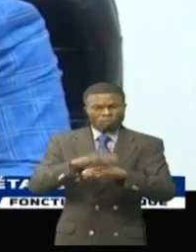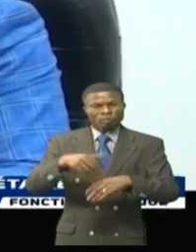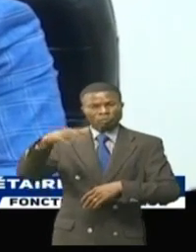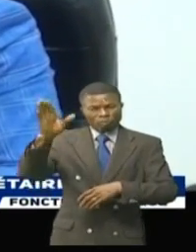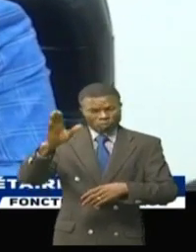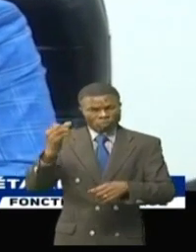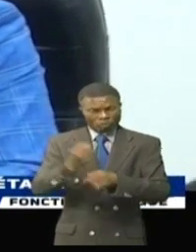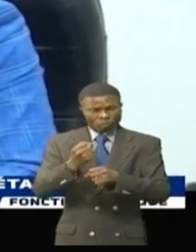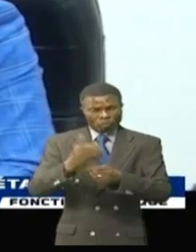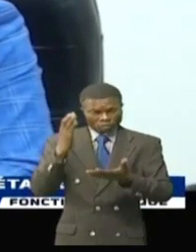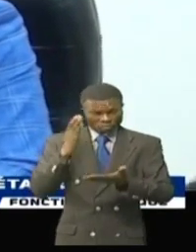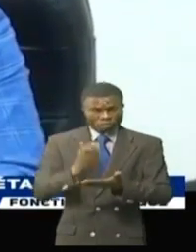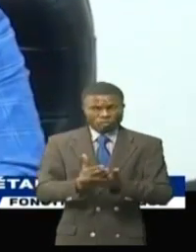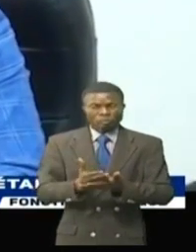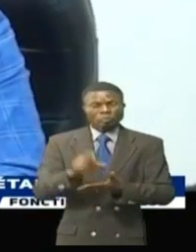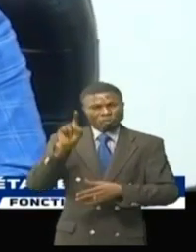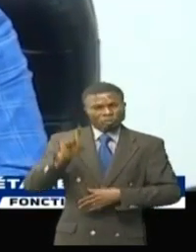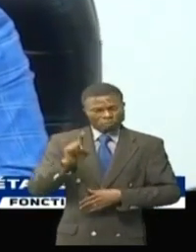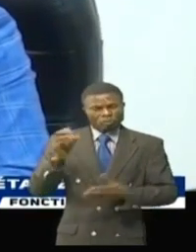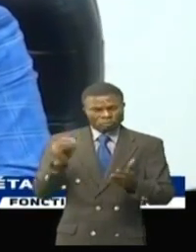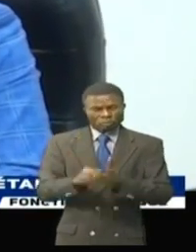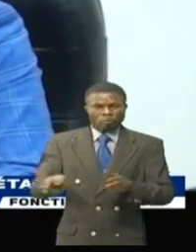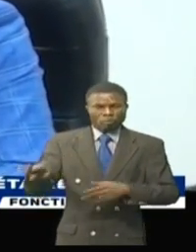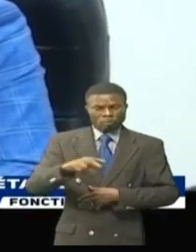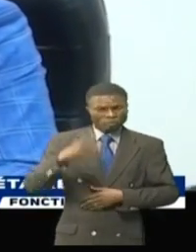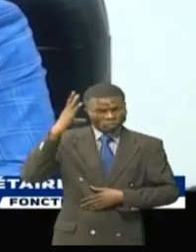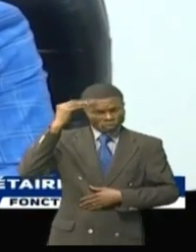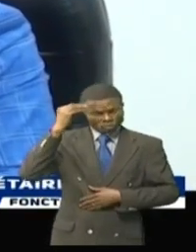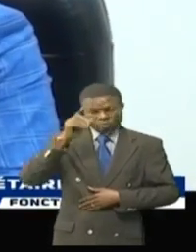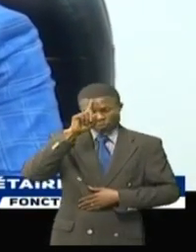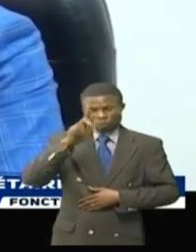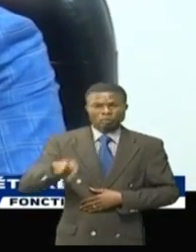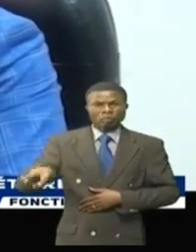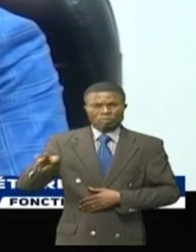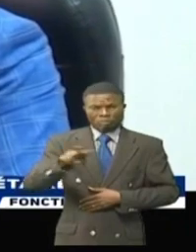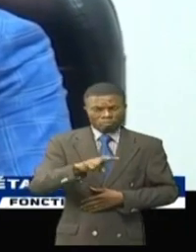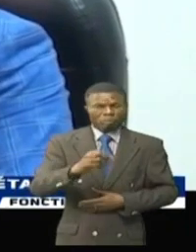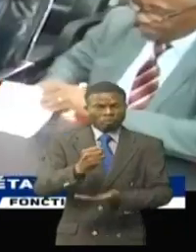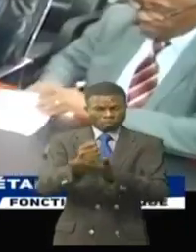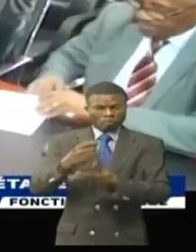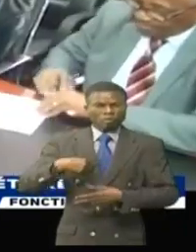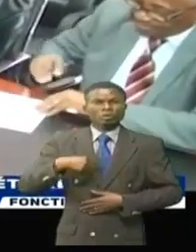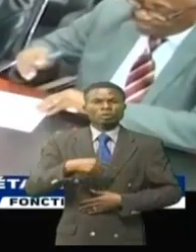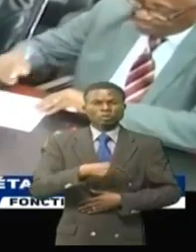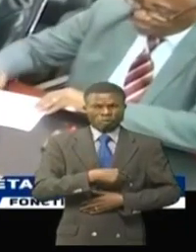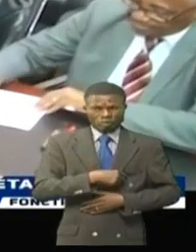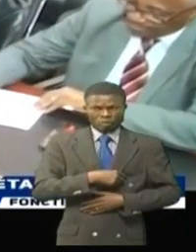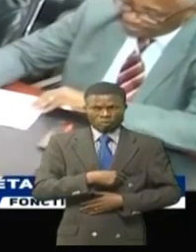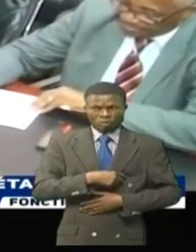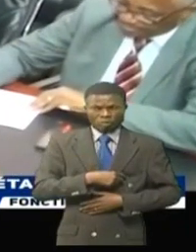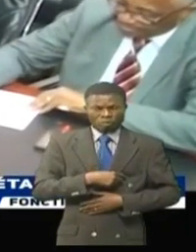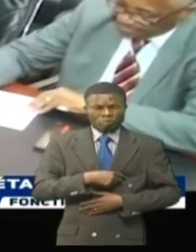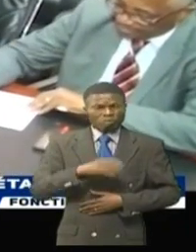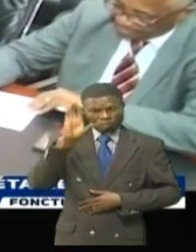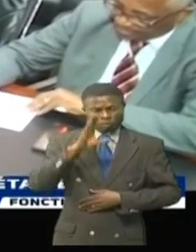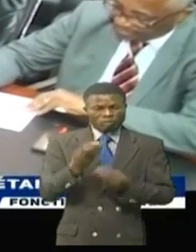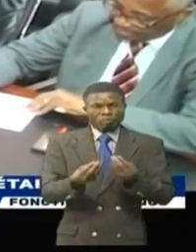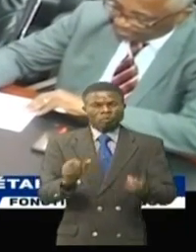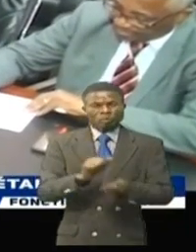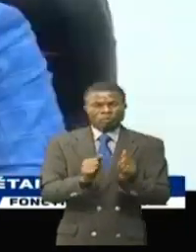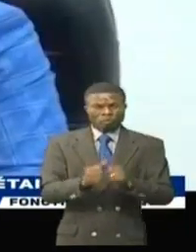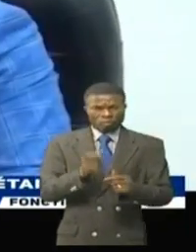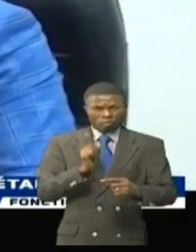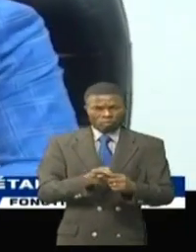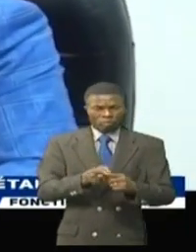mais nous avons besoin de vos riches expériences pour pouvoir nous aider à relever les défis du redressement